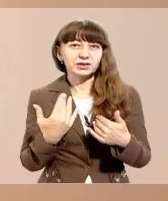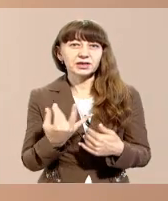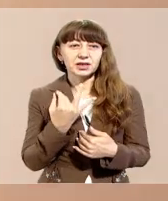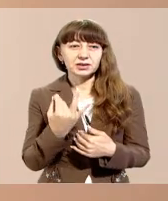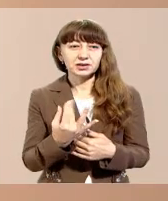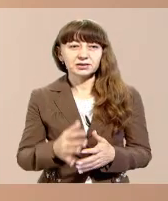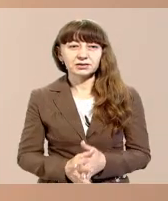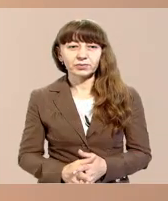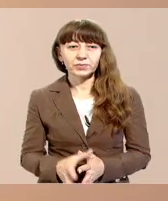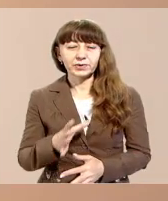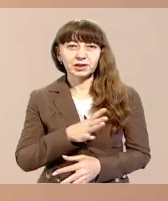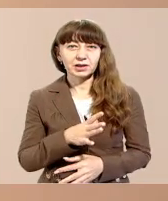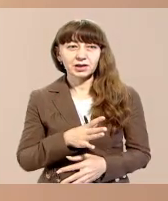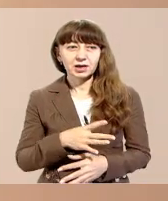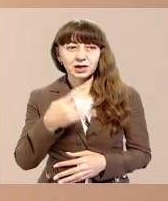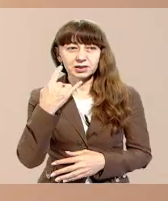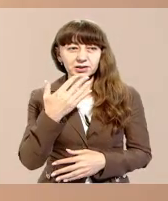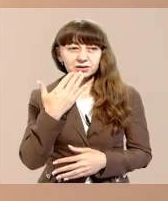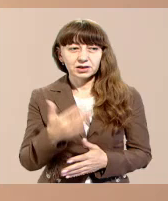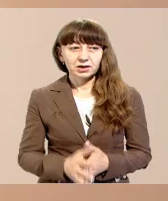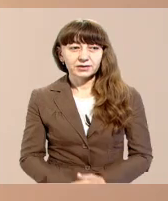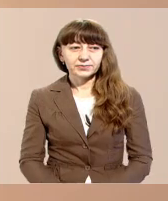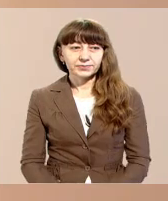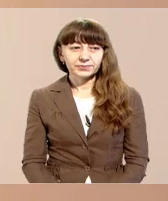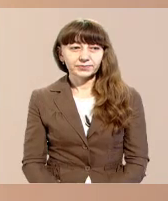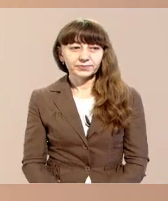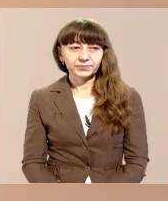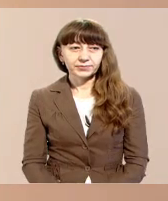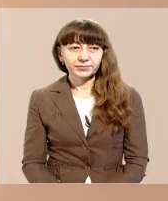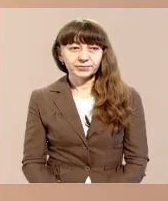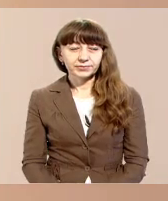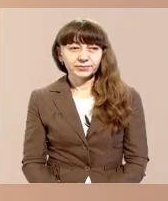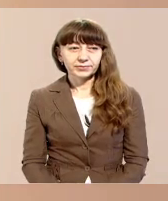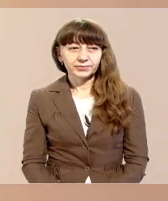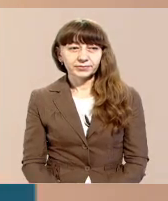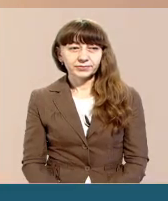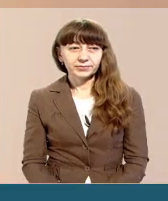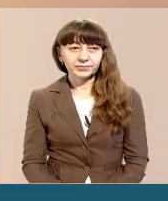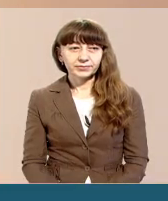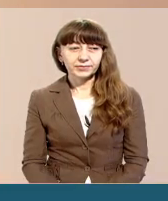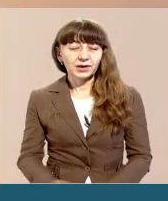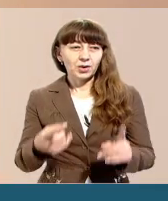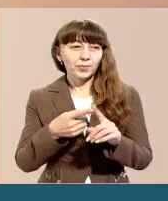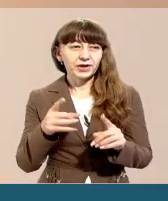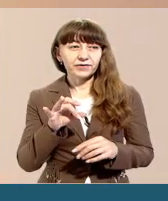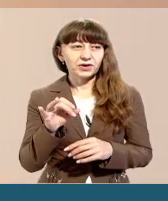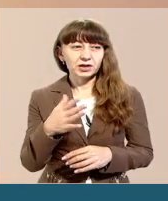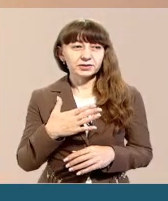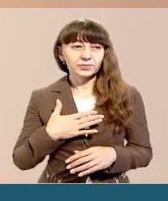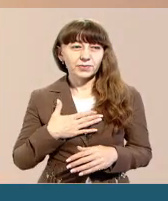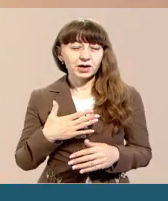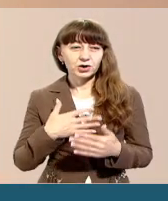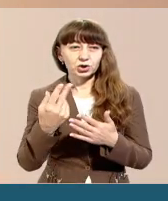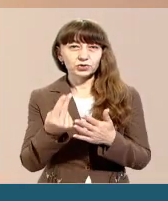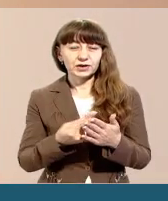деген қызығушылығымның себепкері осыдан біраз жыл бұрын оқыған Нурихан Фаттахтың туындысы болды. Ең бірінші осы бағыттағы суретім